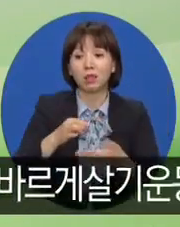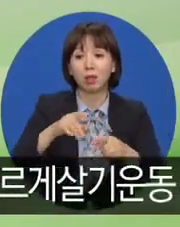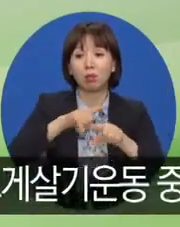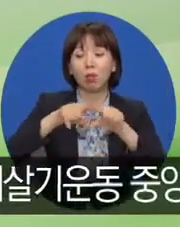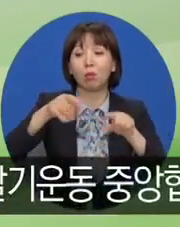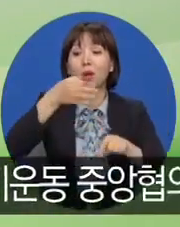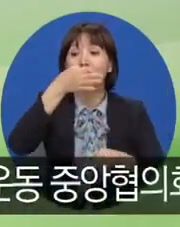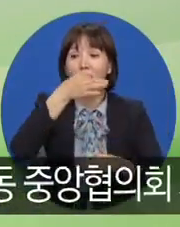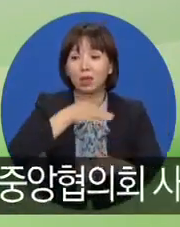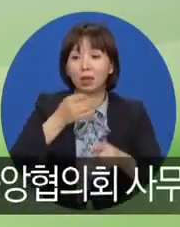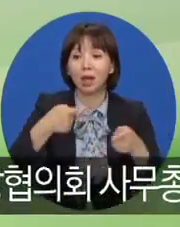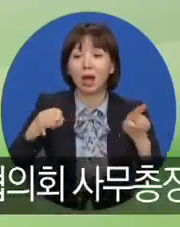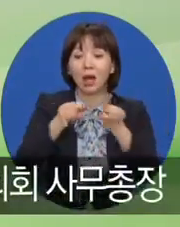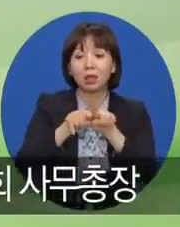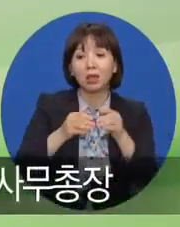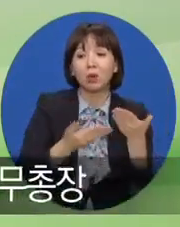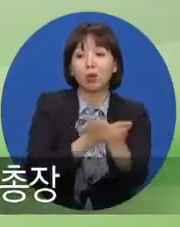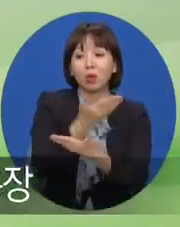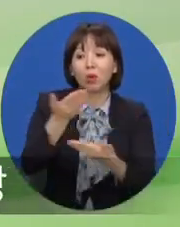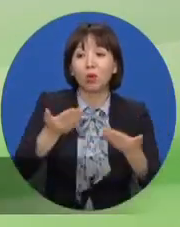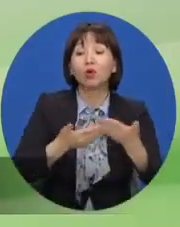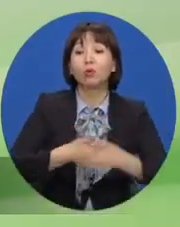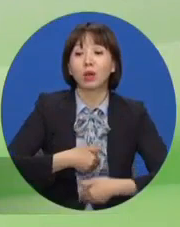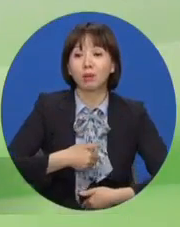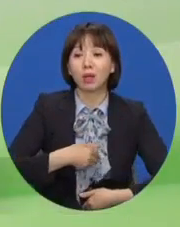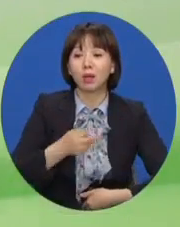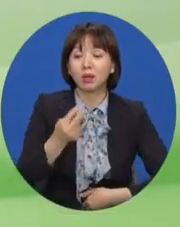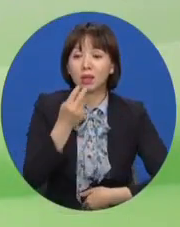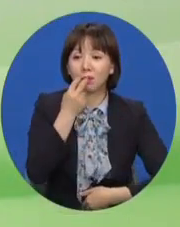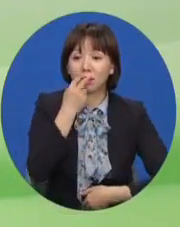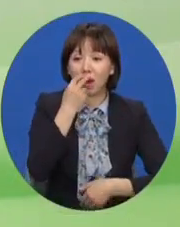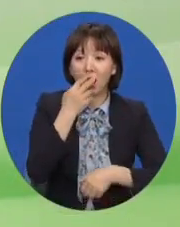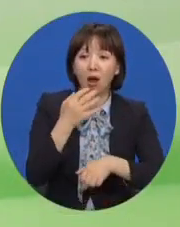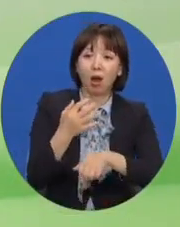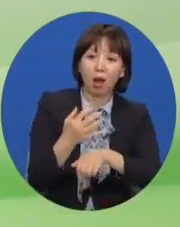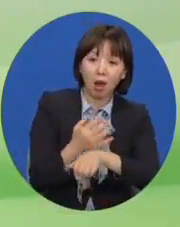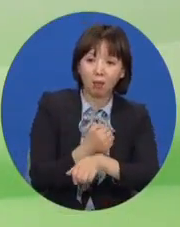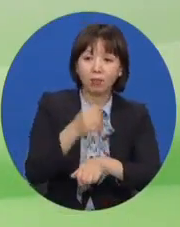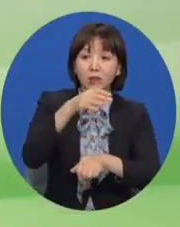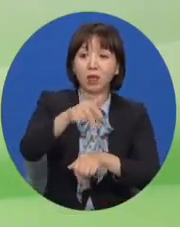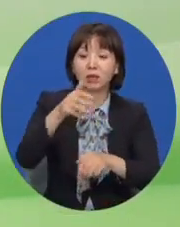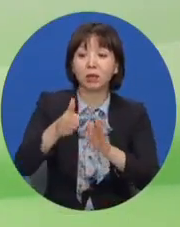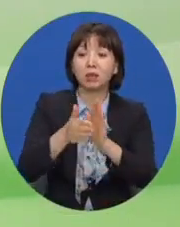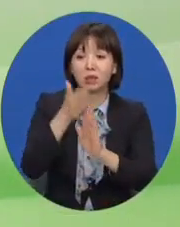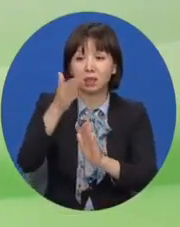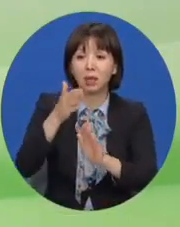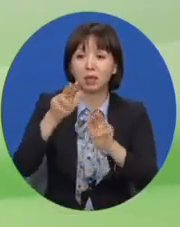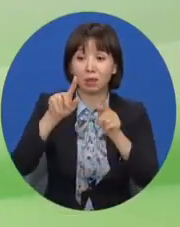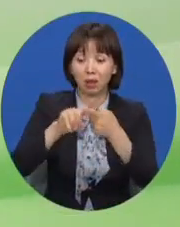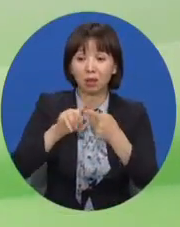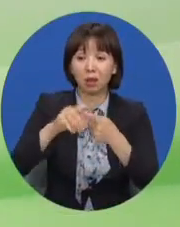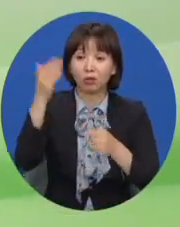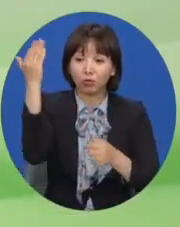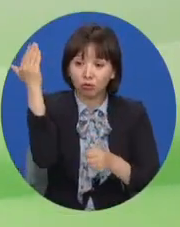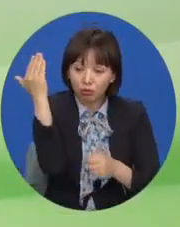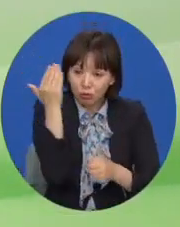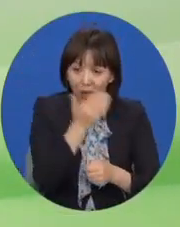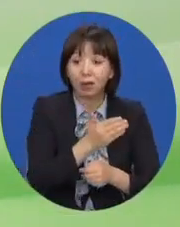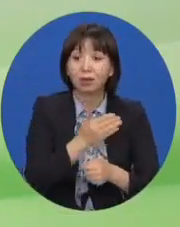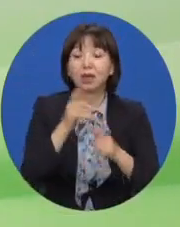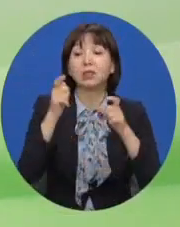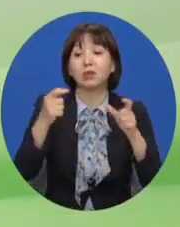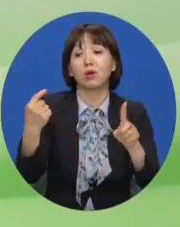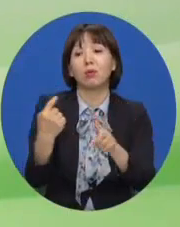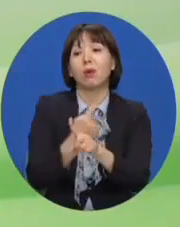보편적인 이익을 같이 공유할 수 있어야 됩니다. 냄새 펄펄 나는 이런 제천시를 이제 투명하고 깨끗한 그런